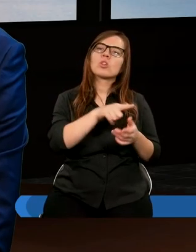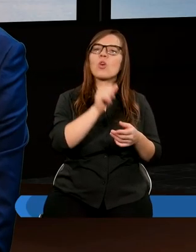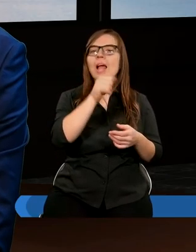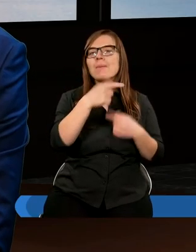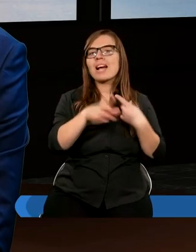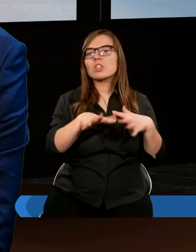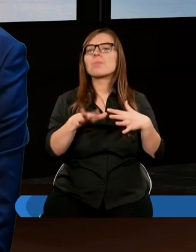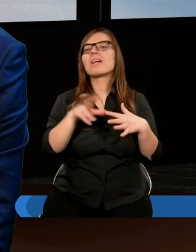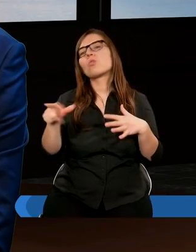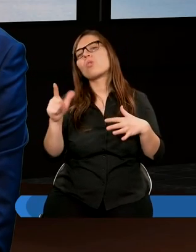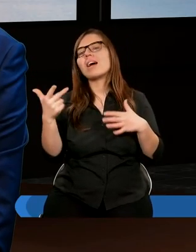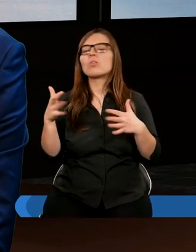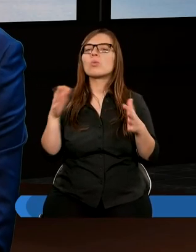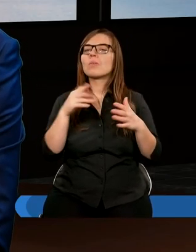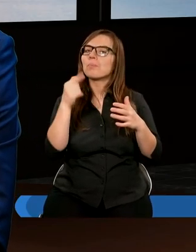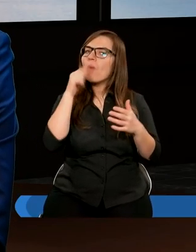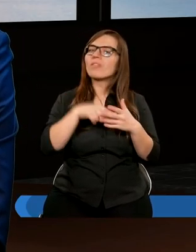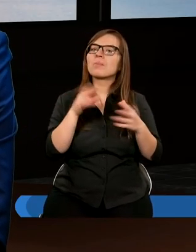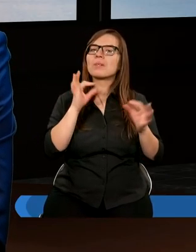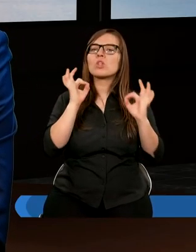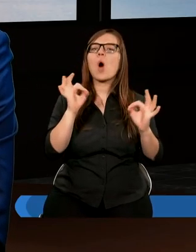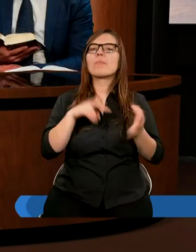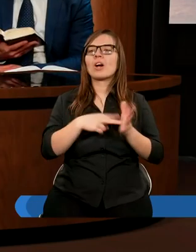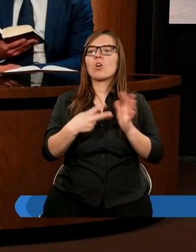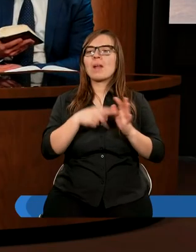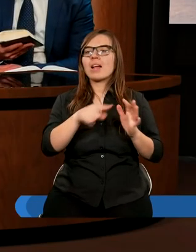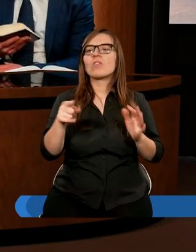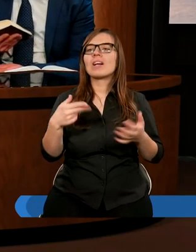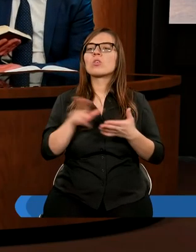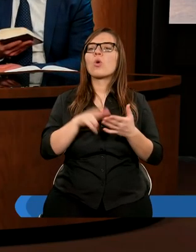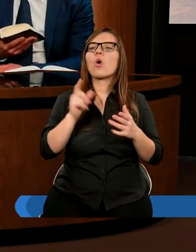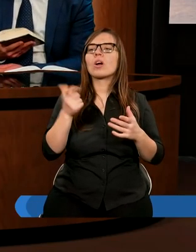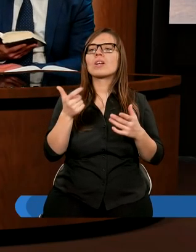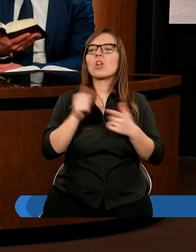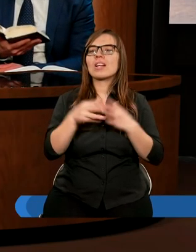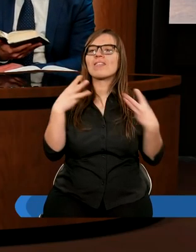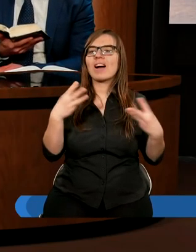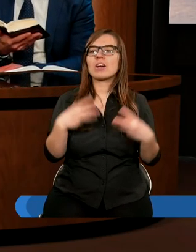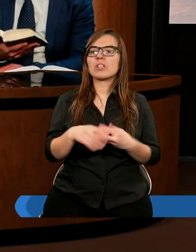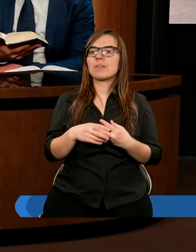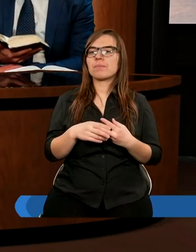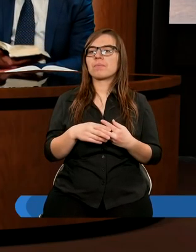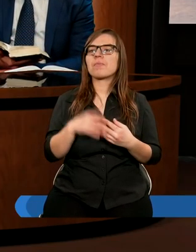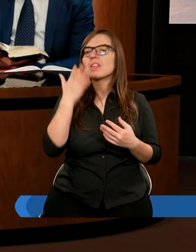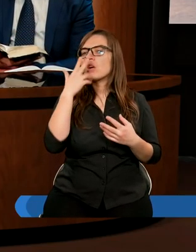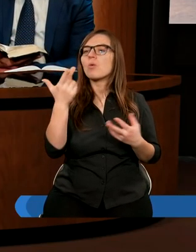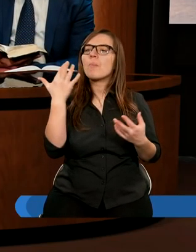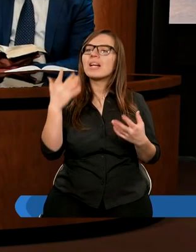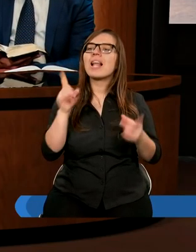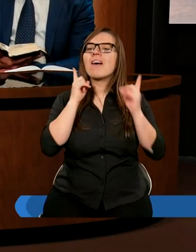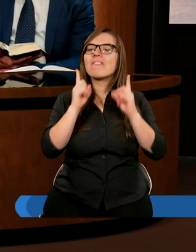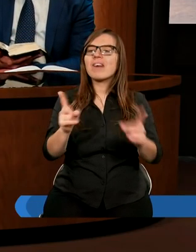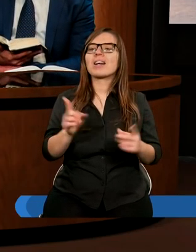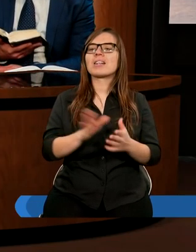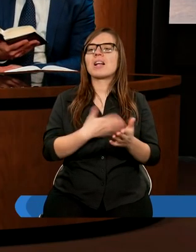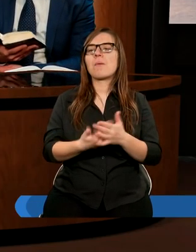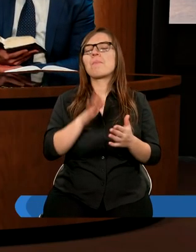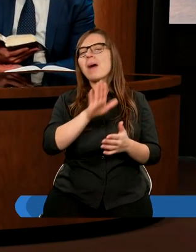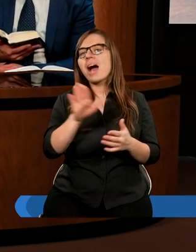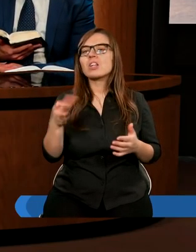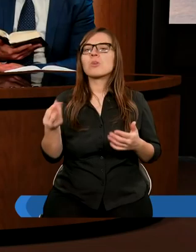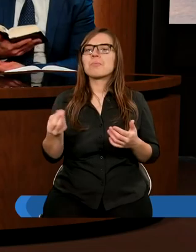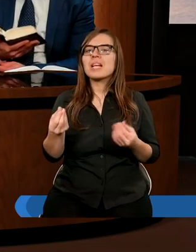do tego, co możemy zrobić, to musimy, jak powiedziałeś, zobaczyć, ile rzeczywiście masz pieniędzy,